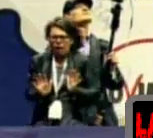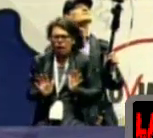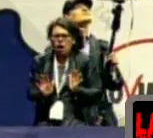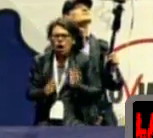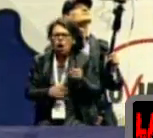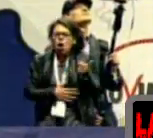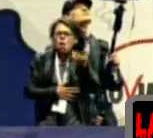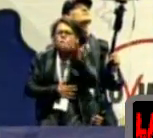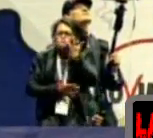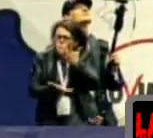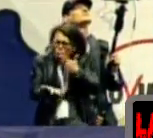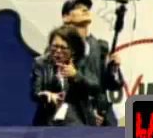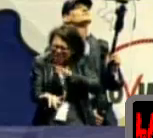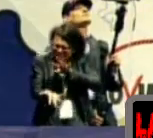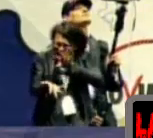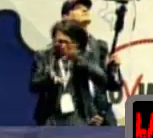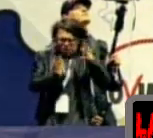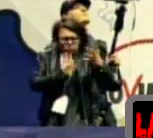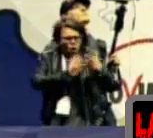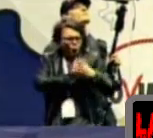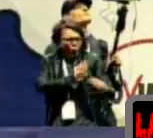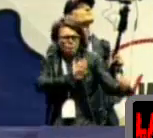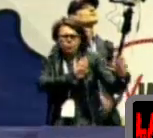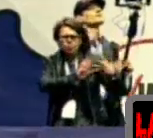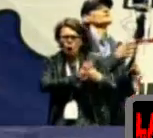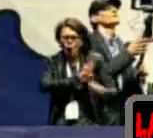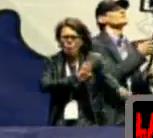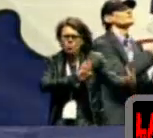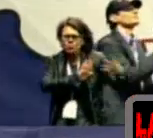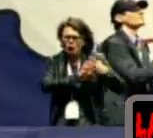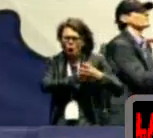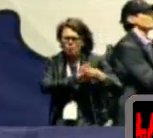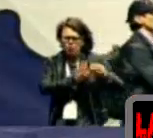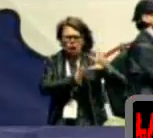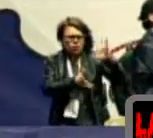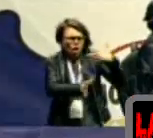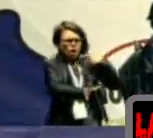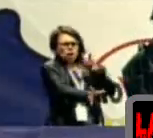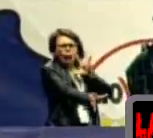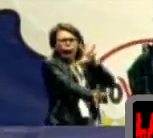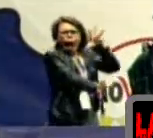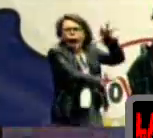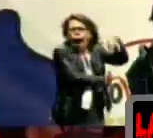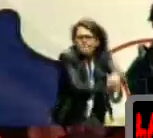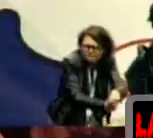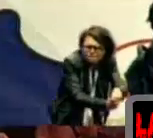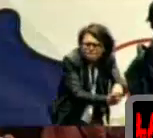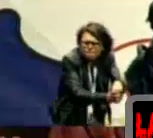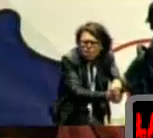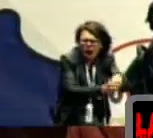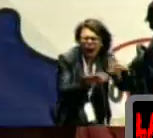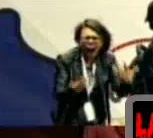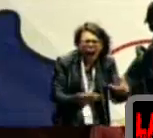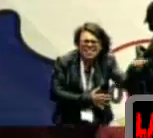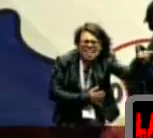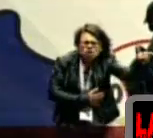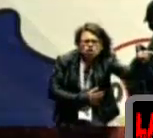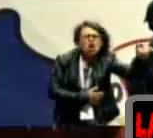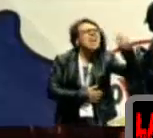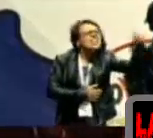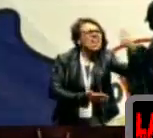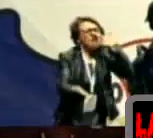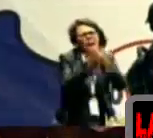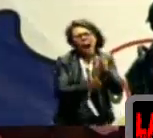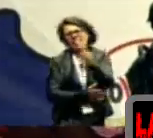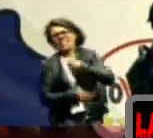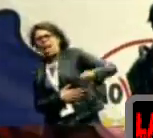hanno provato ad omologarci in tutti i modi ma adesso sono loro costretti ad adeguarsi alla